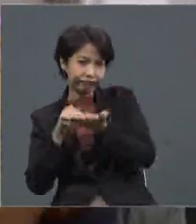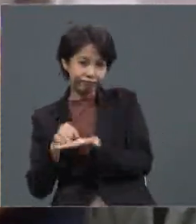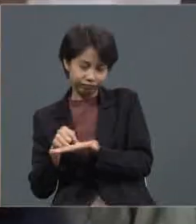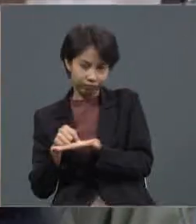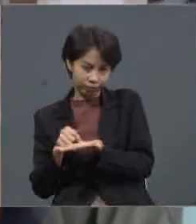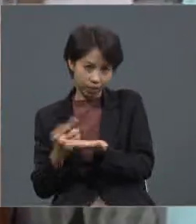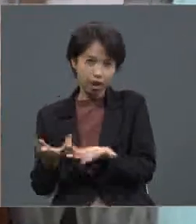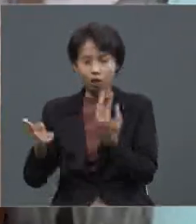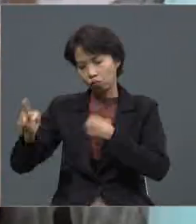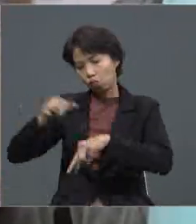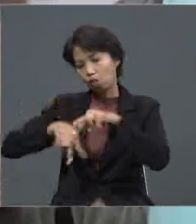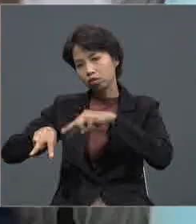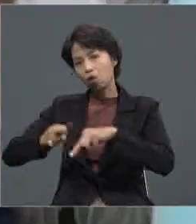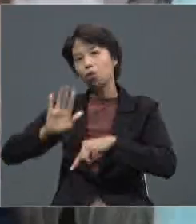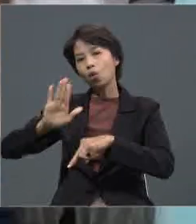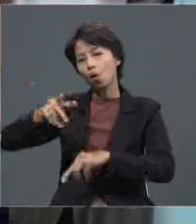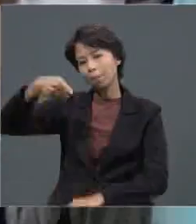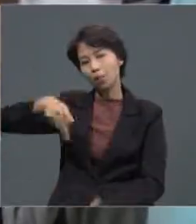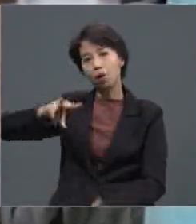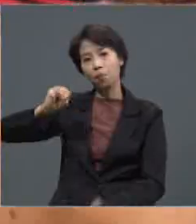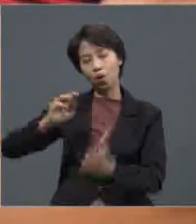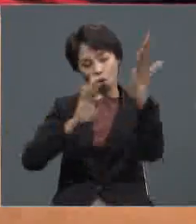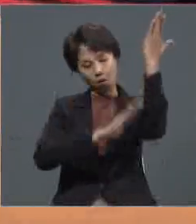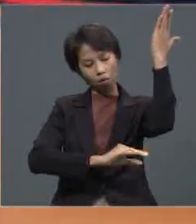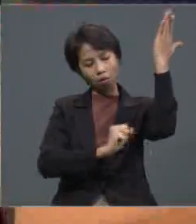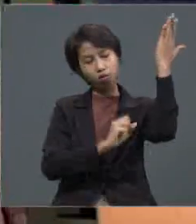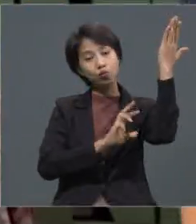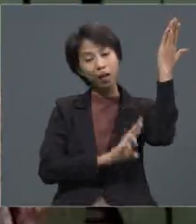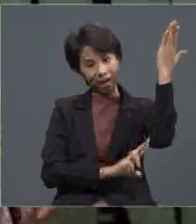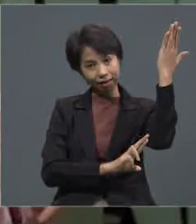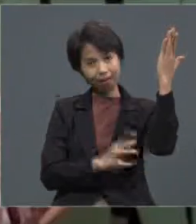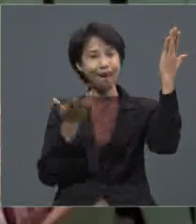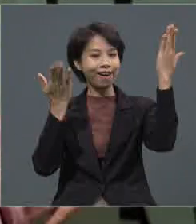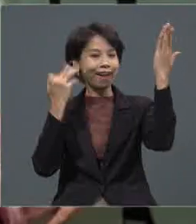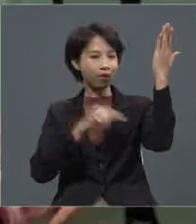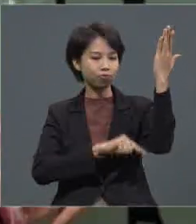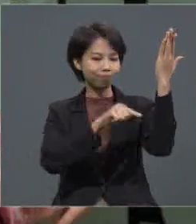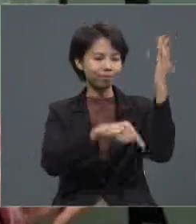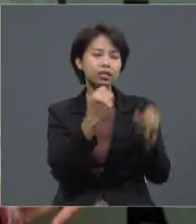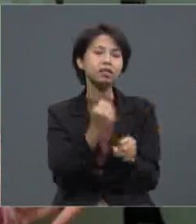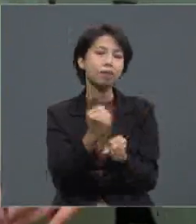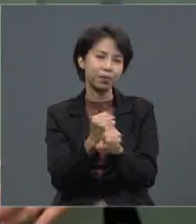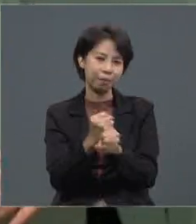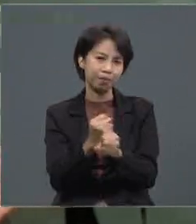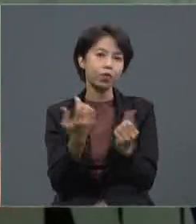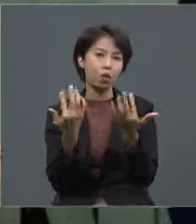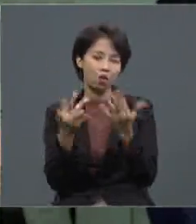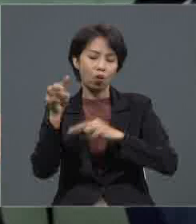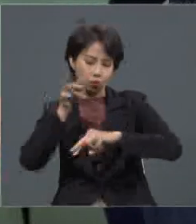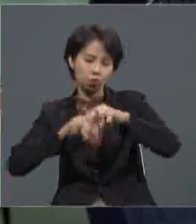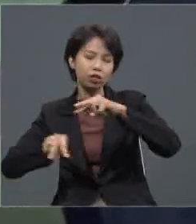พม.สุราษฎร์ธานีจากกรณีที่เจ้าหน้าที่พม.สุราษฎร์เข้าไปปฏิบัติหน้าที่ก็จะมีการตรวจสอบข้อเท็จจริงตาม